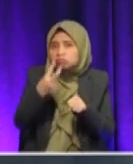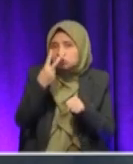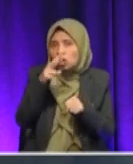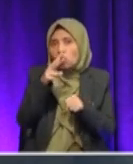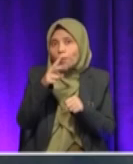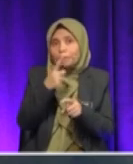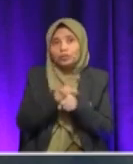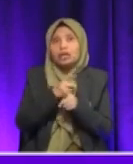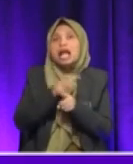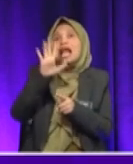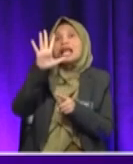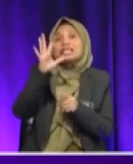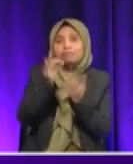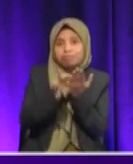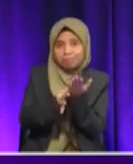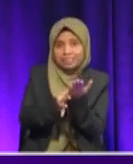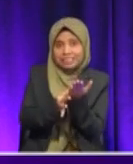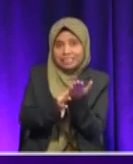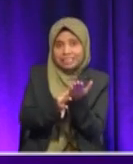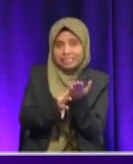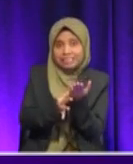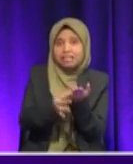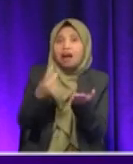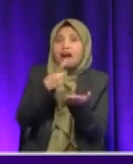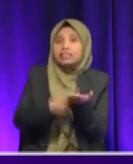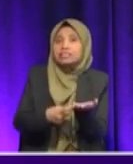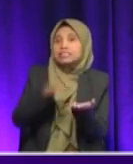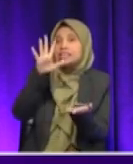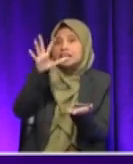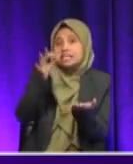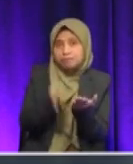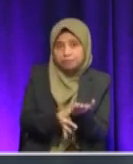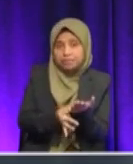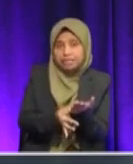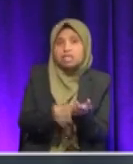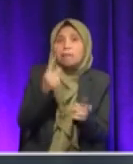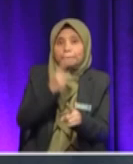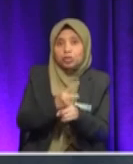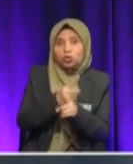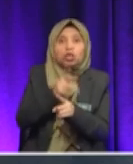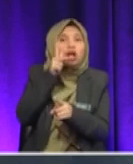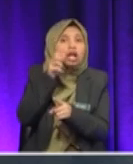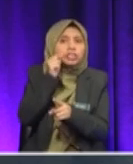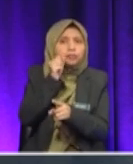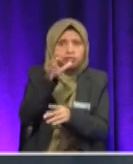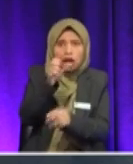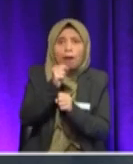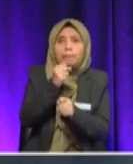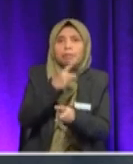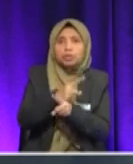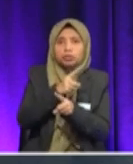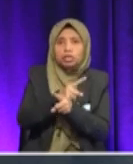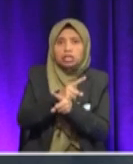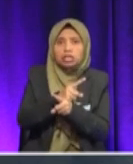limosin Yeni mesin nah setan iya iya Ceko Betulan kali ini saya rasa tadi hampir